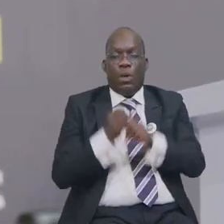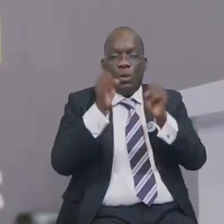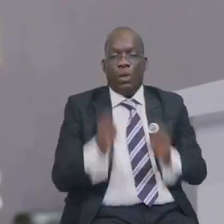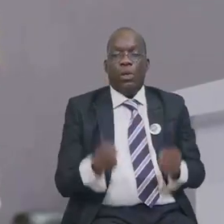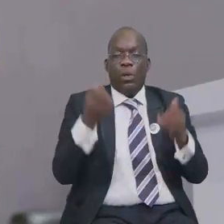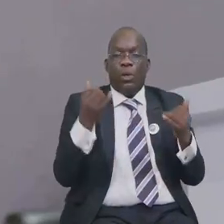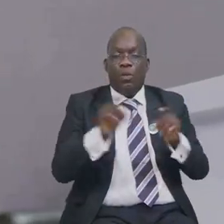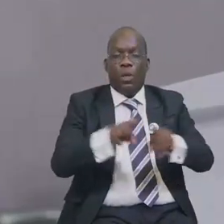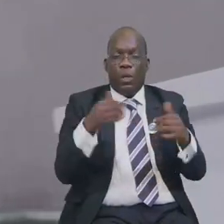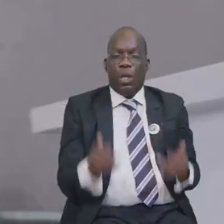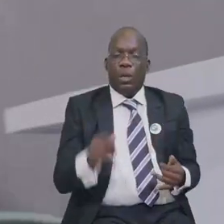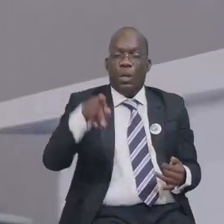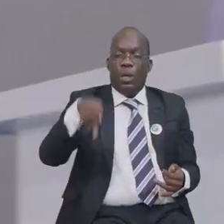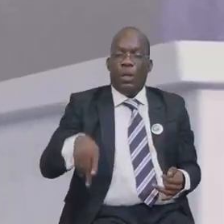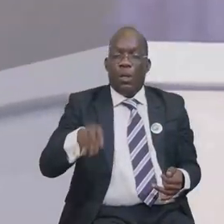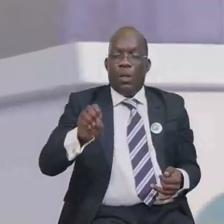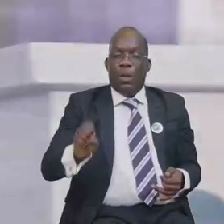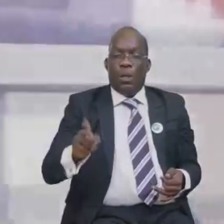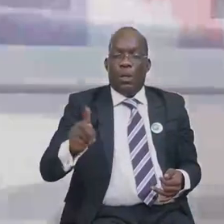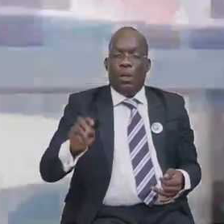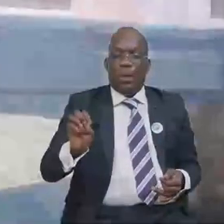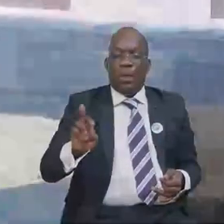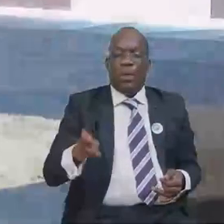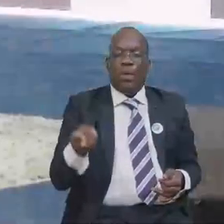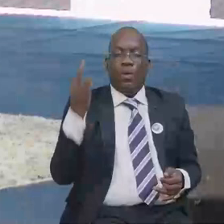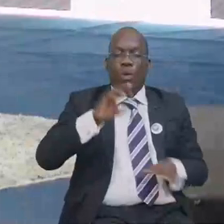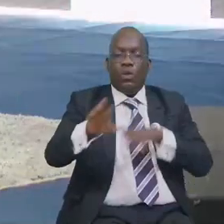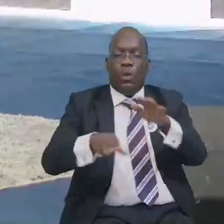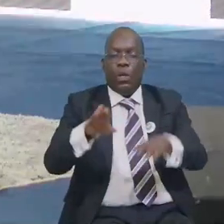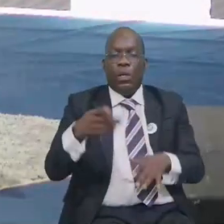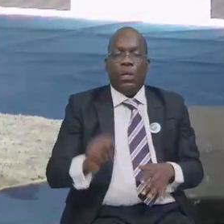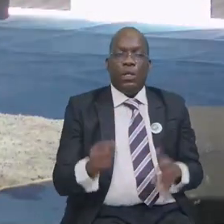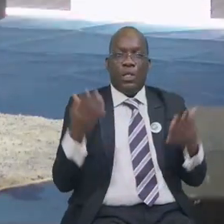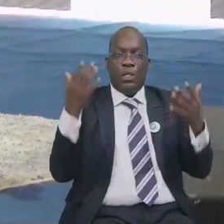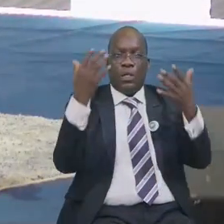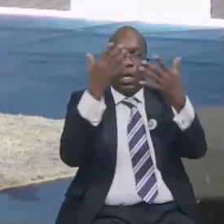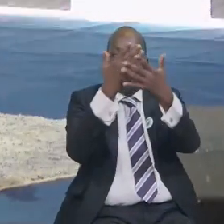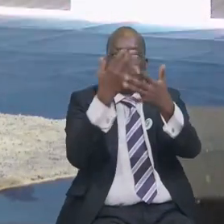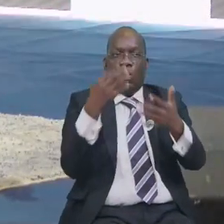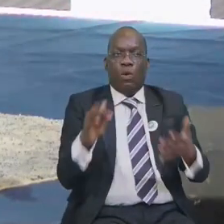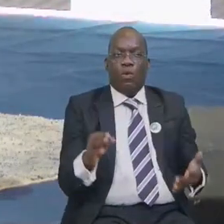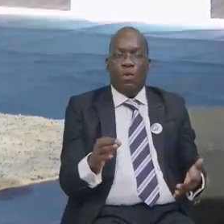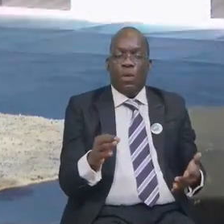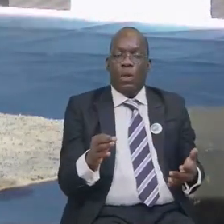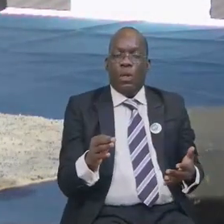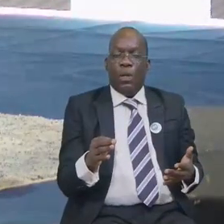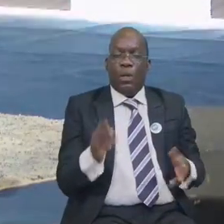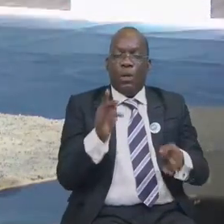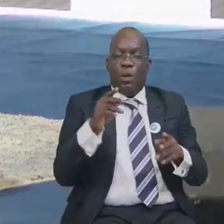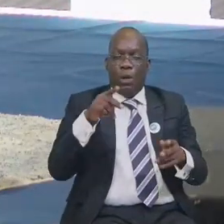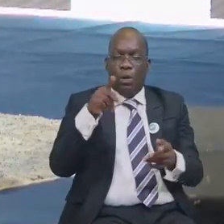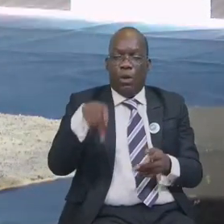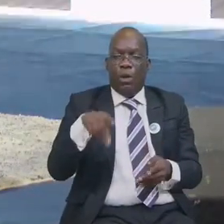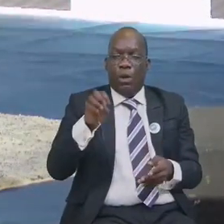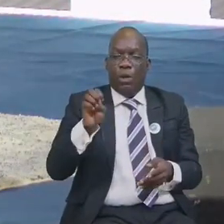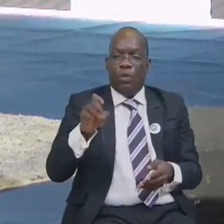Maintenant, Pierre, il marchait maintenant. Et l'ombre de Pierre tombait sur les, touchait les malades. Il n'avait pas perdu